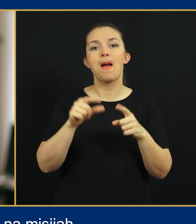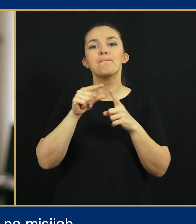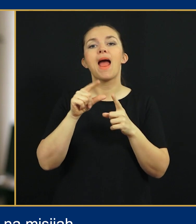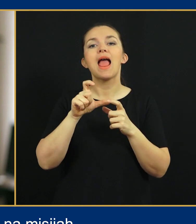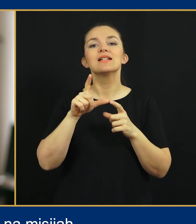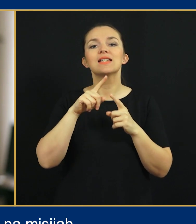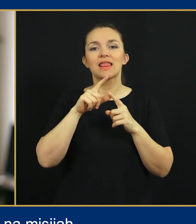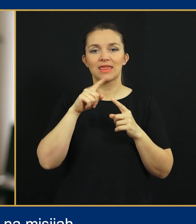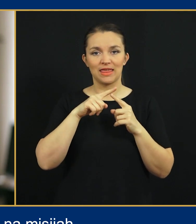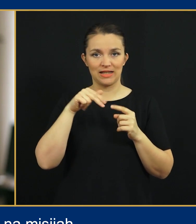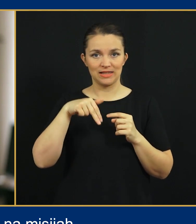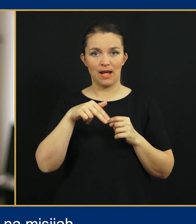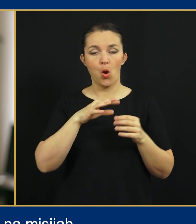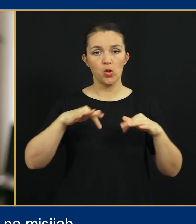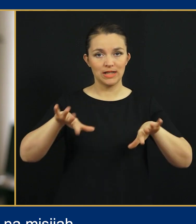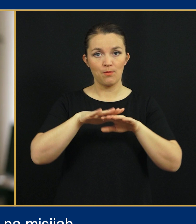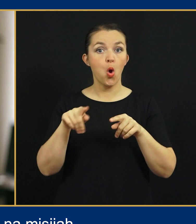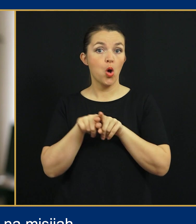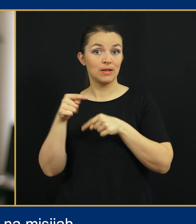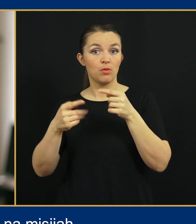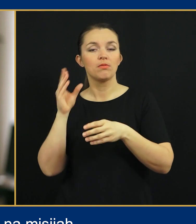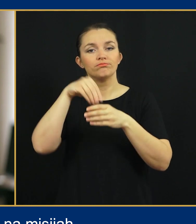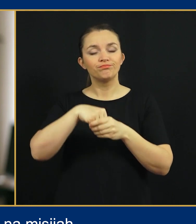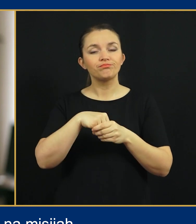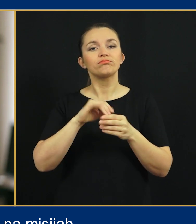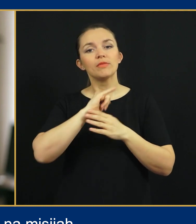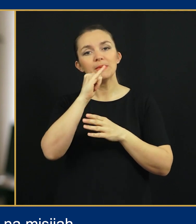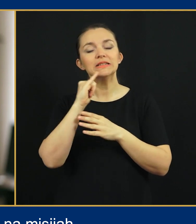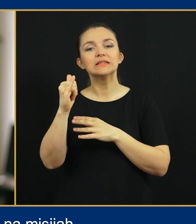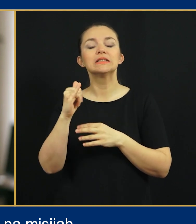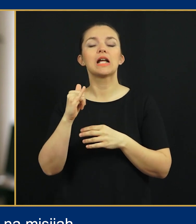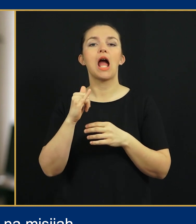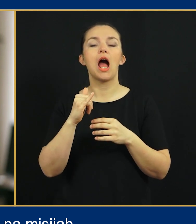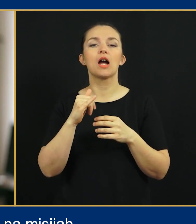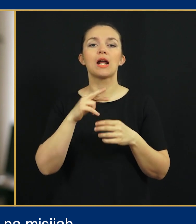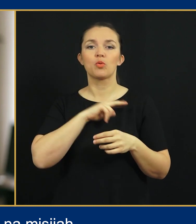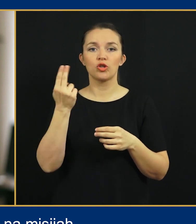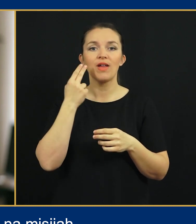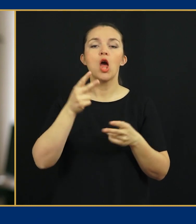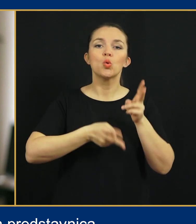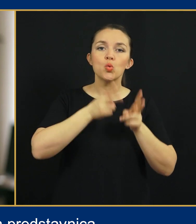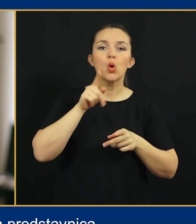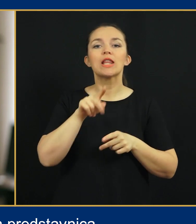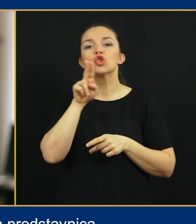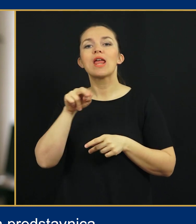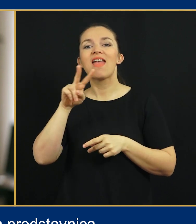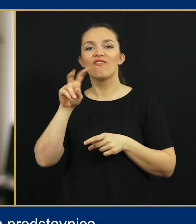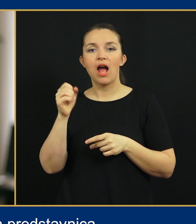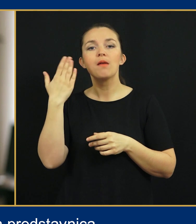Kot diplomatka je sodelovala na misijah Republike Slovenije v New Yorku in Ženevi ter bila